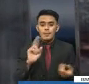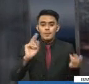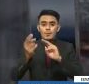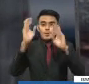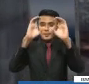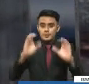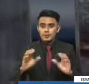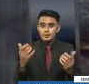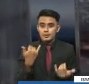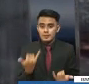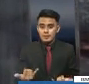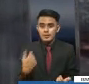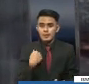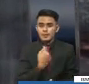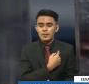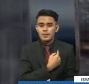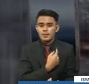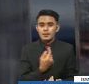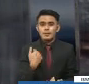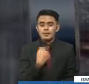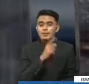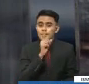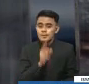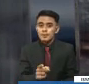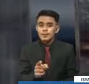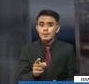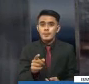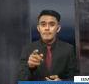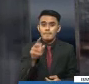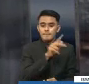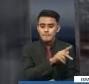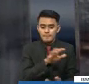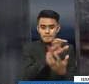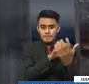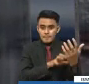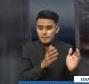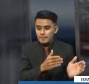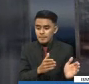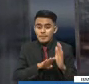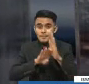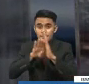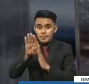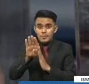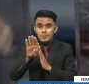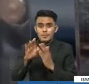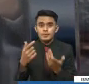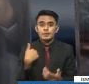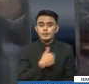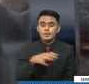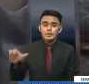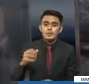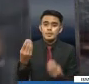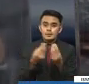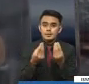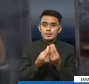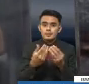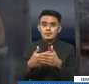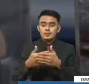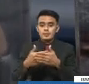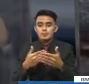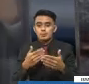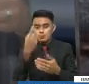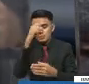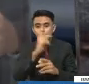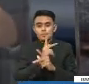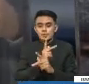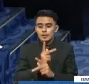yang berlaku, kita akan pastikan semua pelan pembangunan mesti mengambil kira perancangan tersebut supaya kita boleh menjaga aset sebagaimana dibangkitkan tadi,